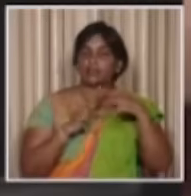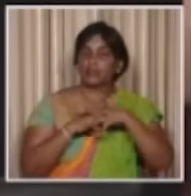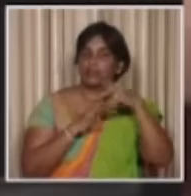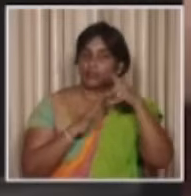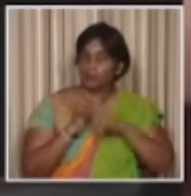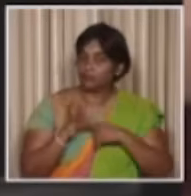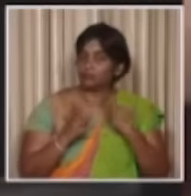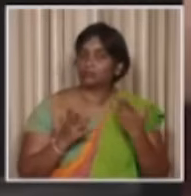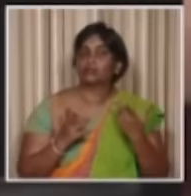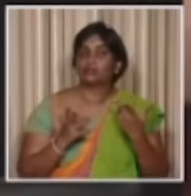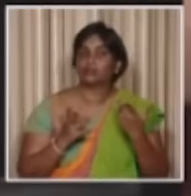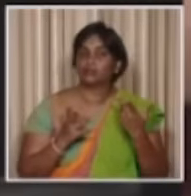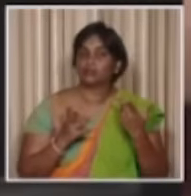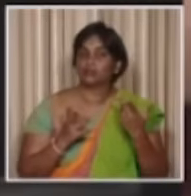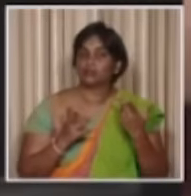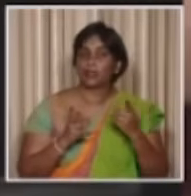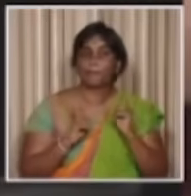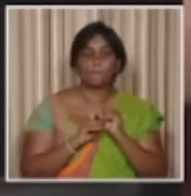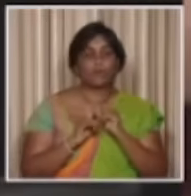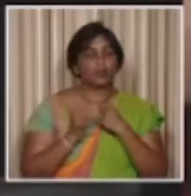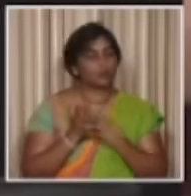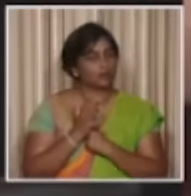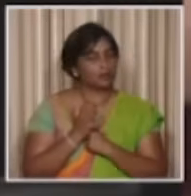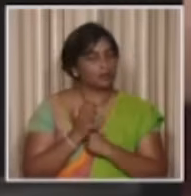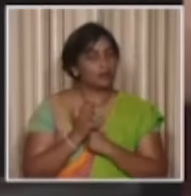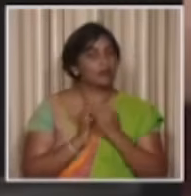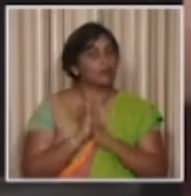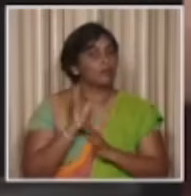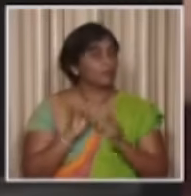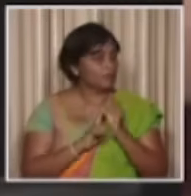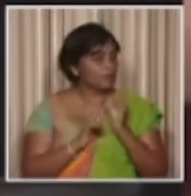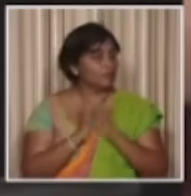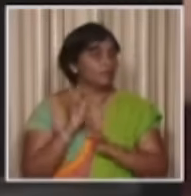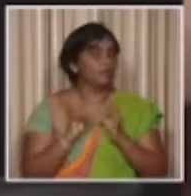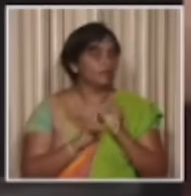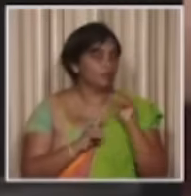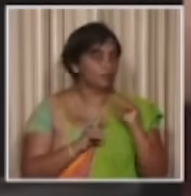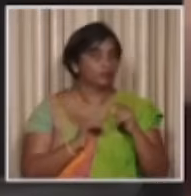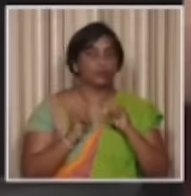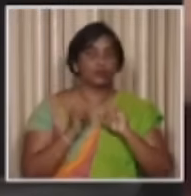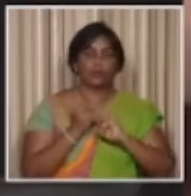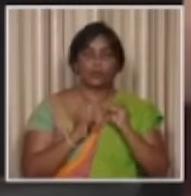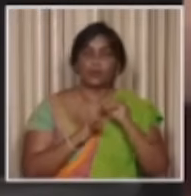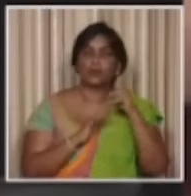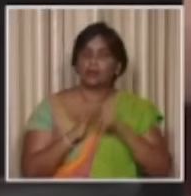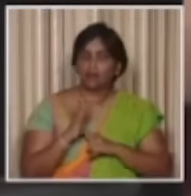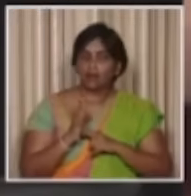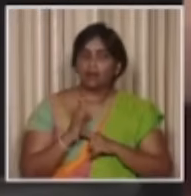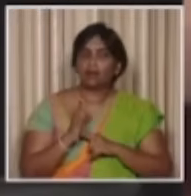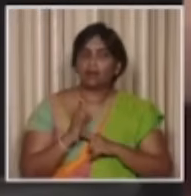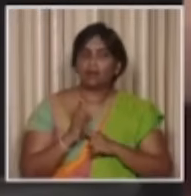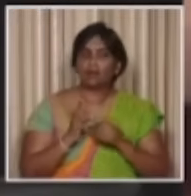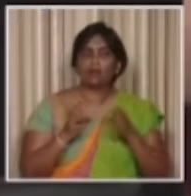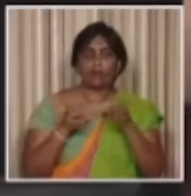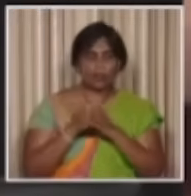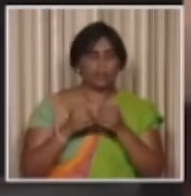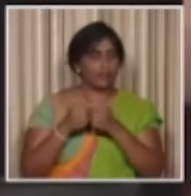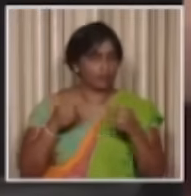ඇමතිවරු එතකොට ප්‍රසන්න රණතුංගල ඇමතිවරු ඒ වගේම සුසිල් ප්‍රේමජාන ඇමතිවරු මේගොල්ලෝ වෙන